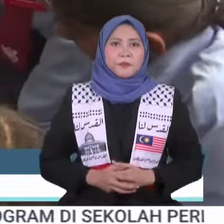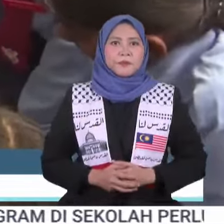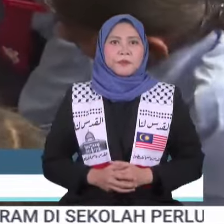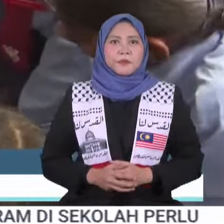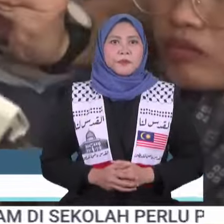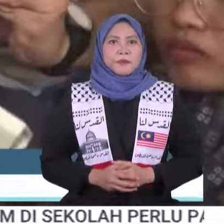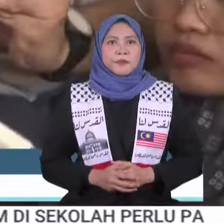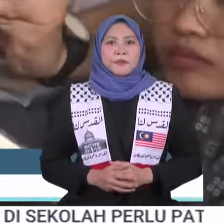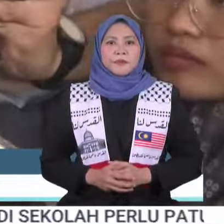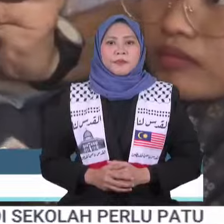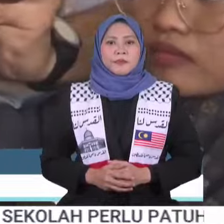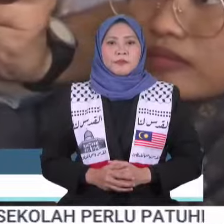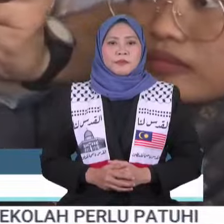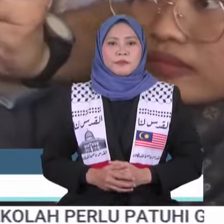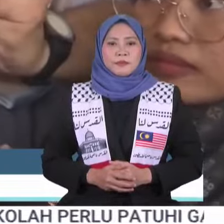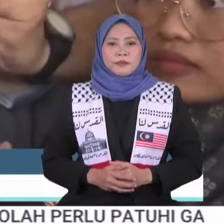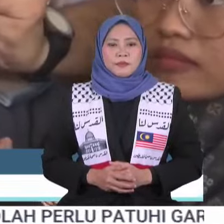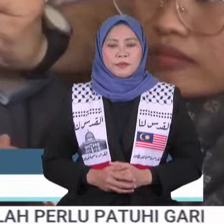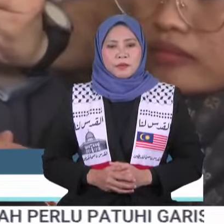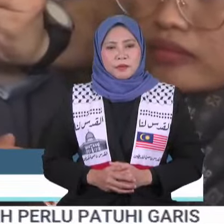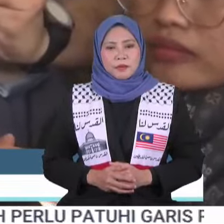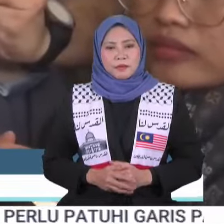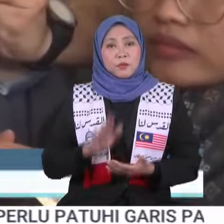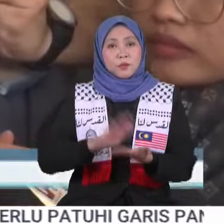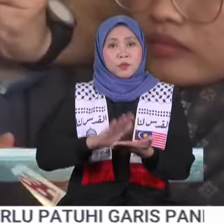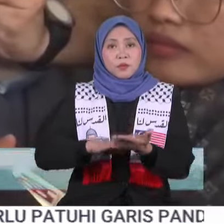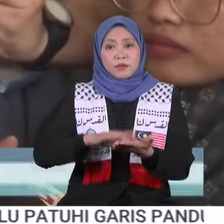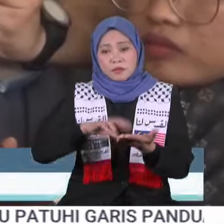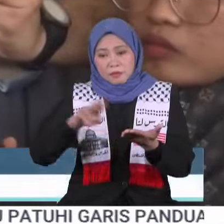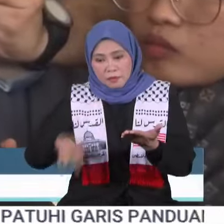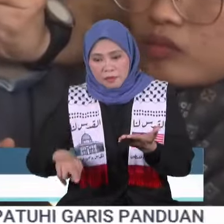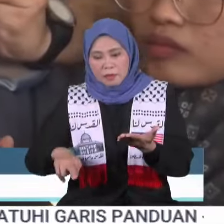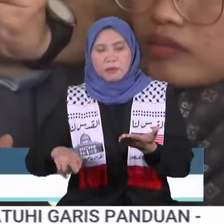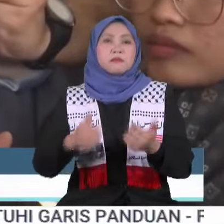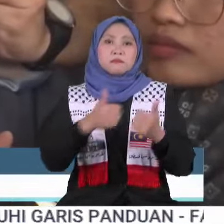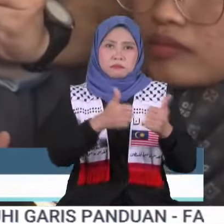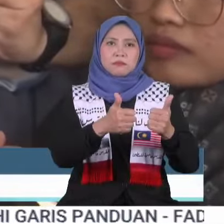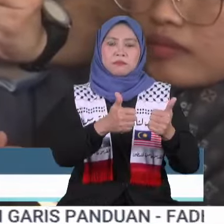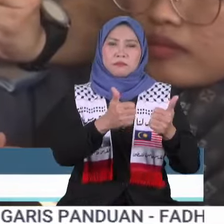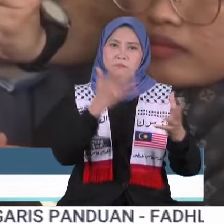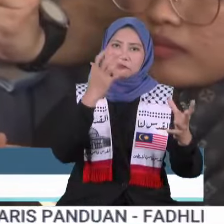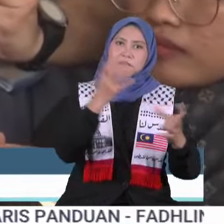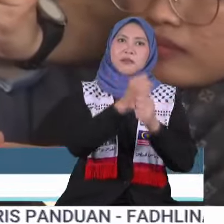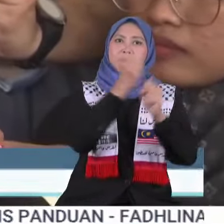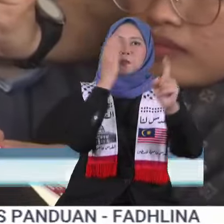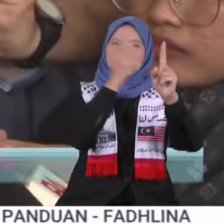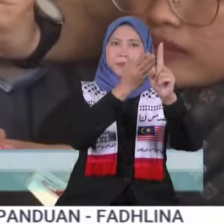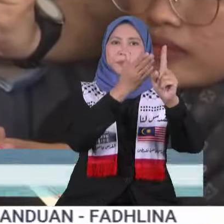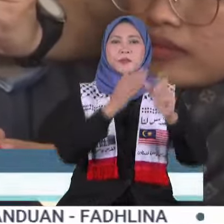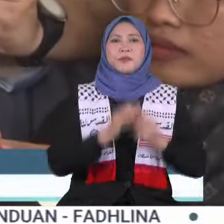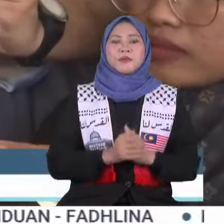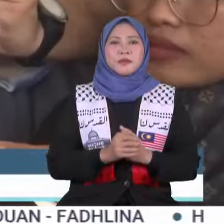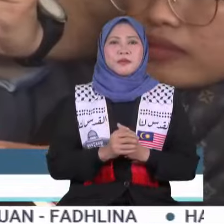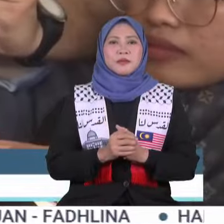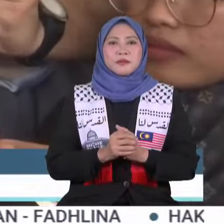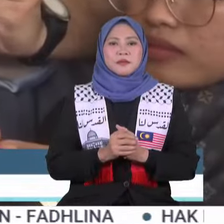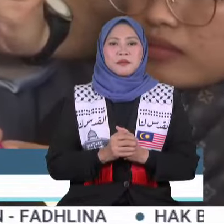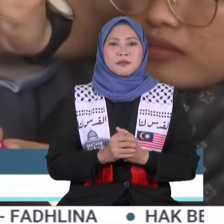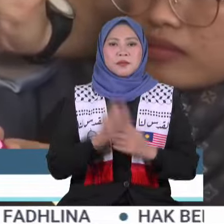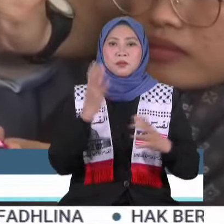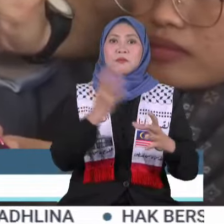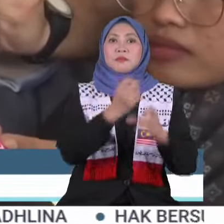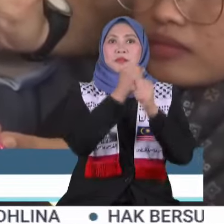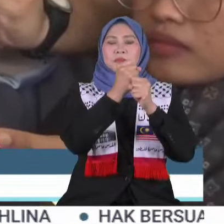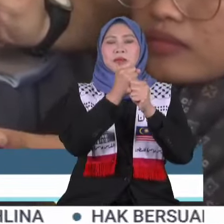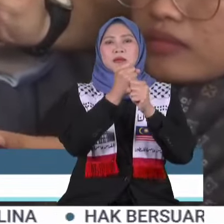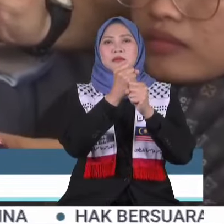tercicir kita dari segi enrollment untuk sekolah rendah kita dah capai maknanya yang kita sebut sebagai pencapaian